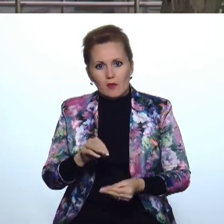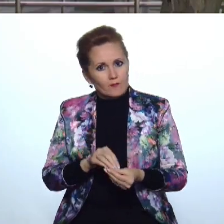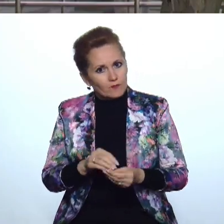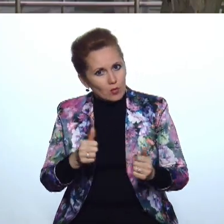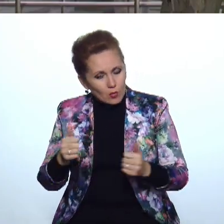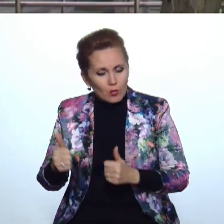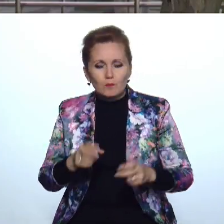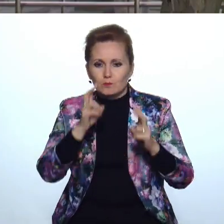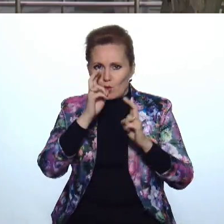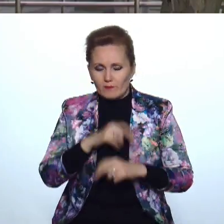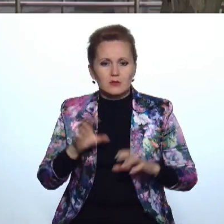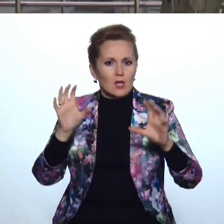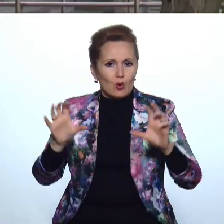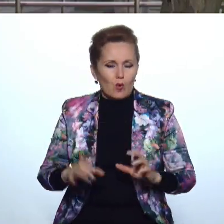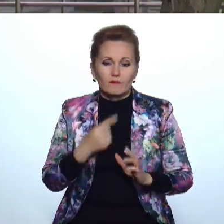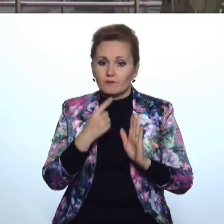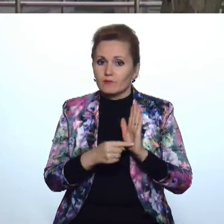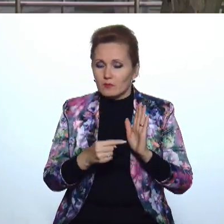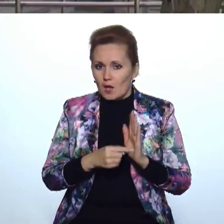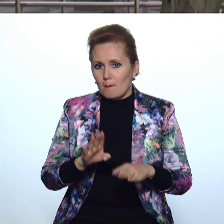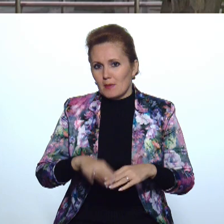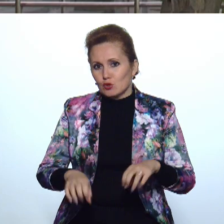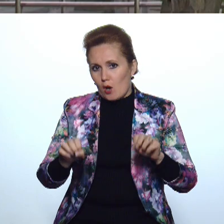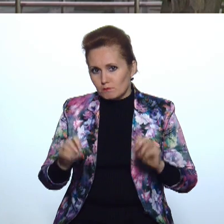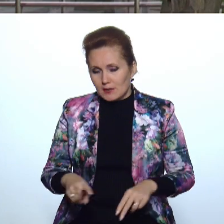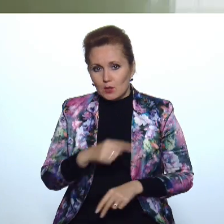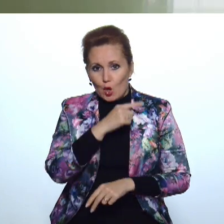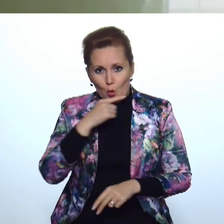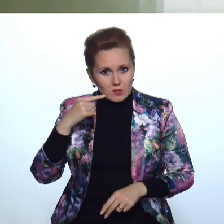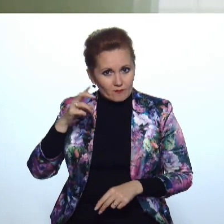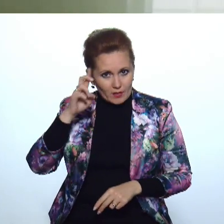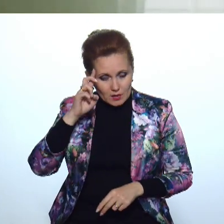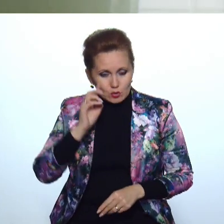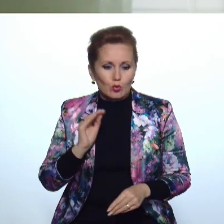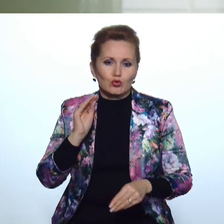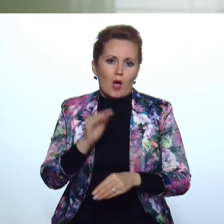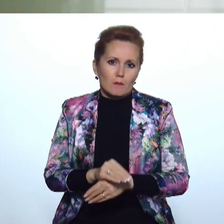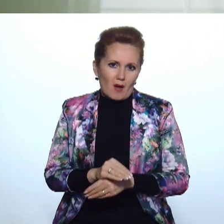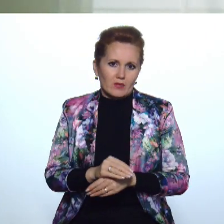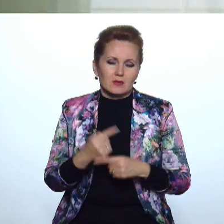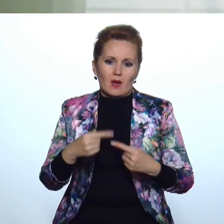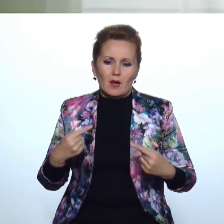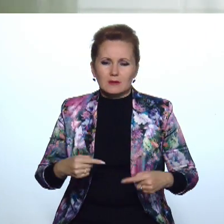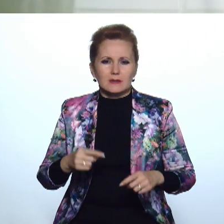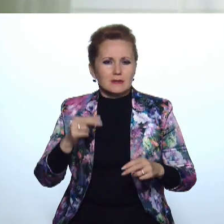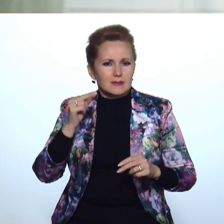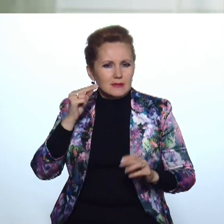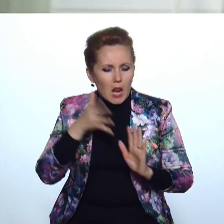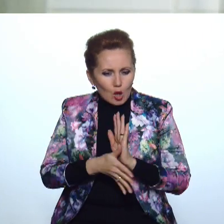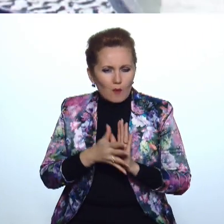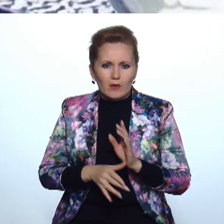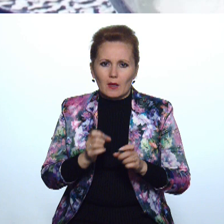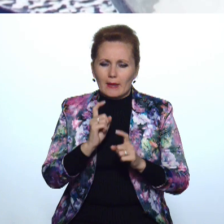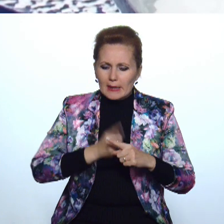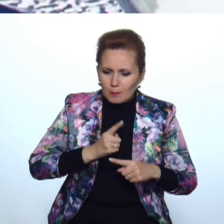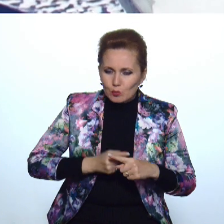в действующем законодательстве, в законе о качестве и безопасности Российской Федерации. Добавились органолептические исследования, физико-химические